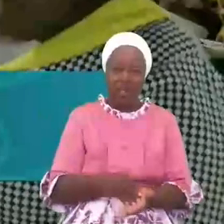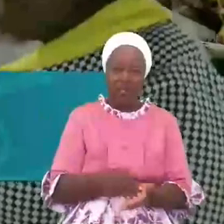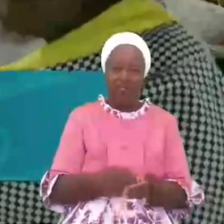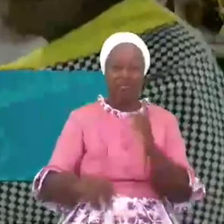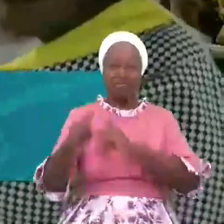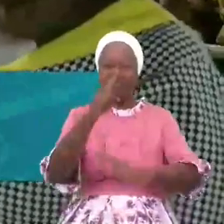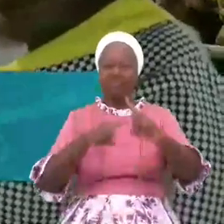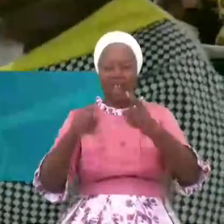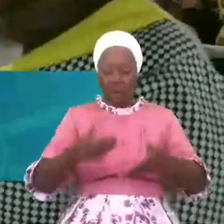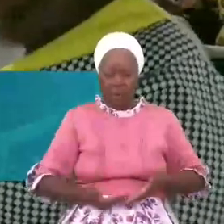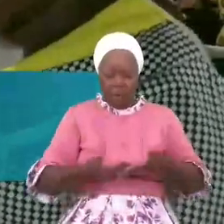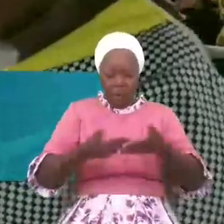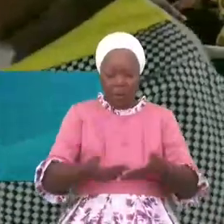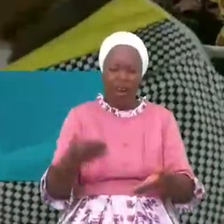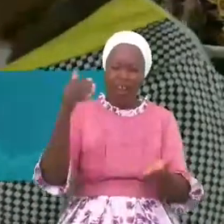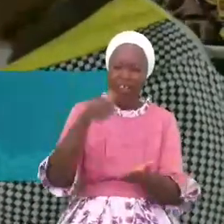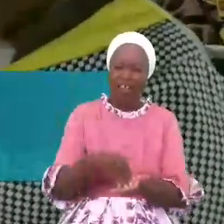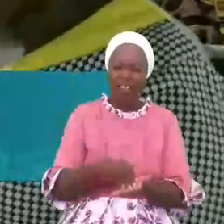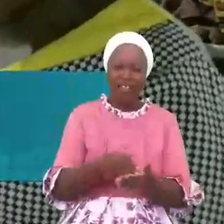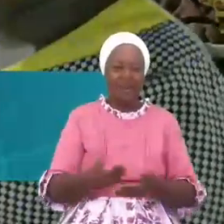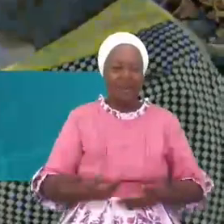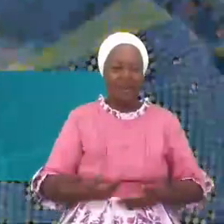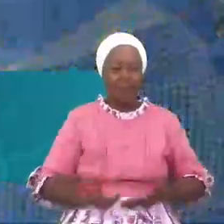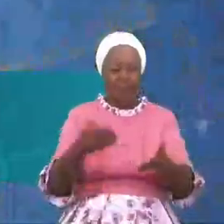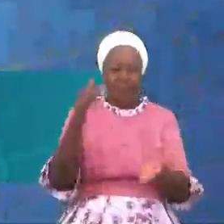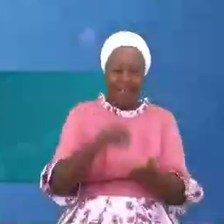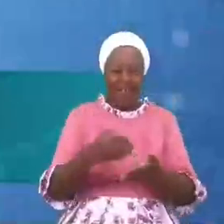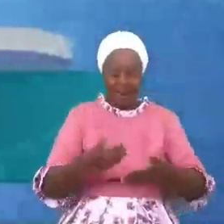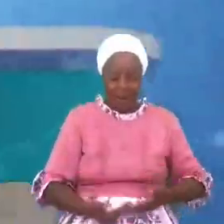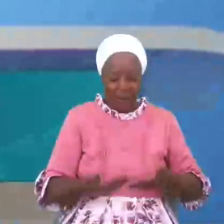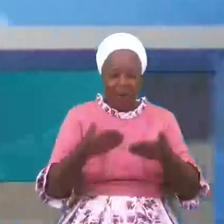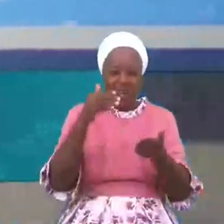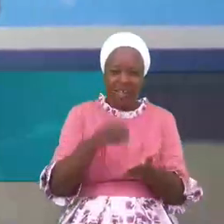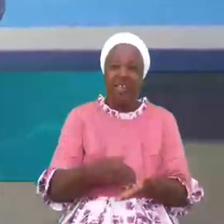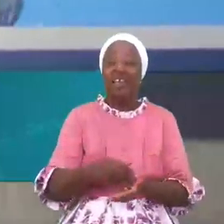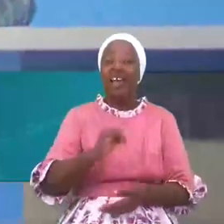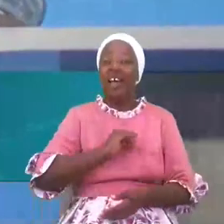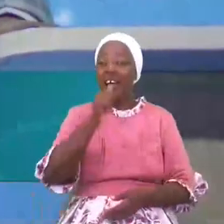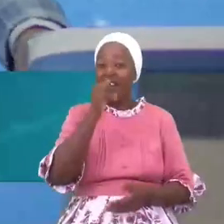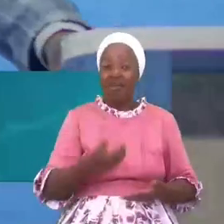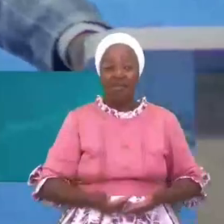23. Né de nouveau, 1 Pierre 1, 23. Puisque vous avez été